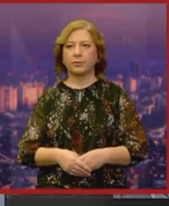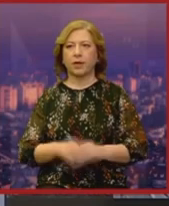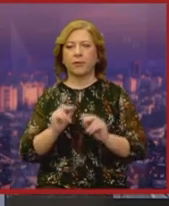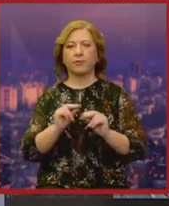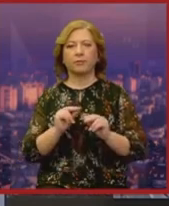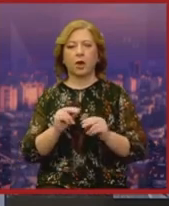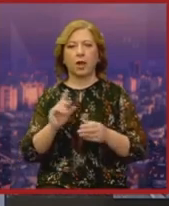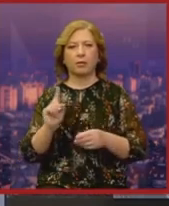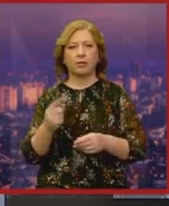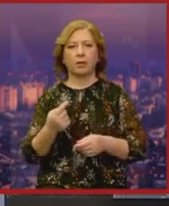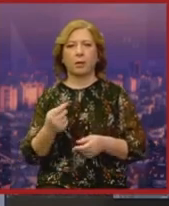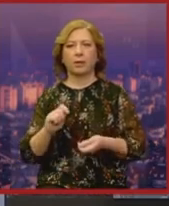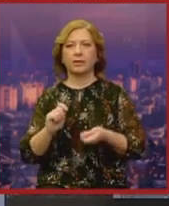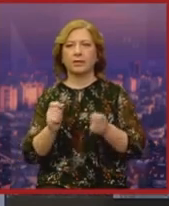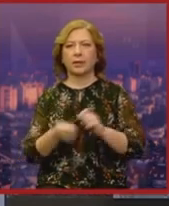evident că